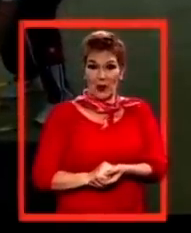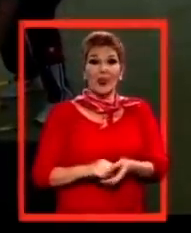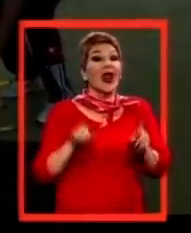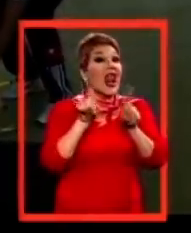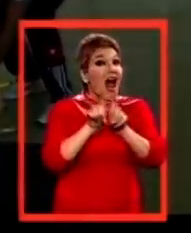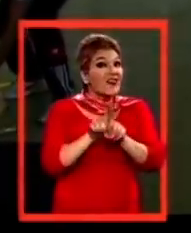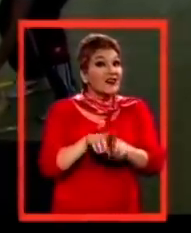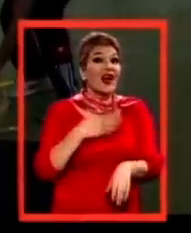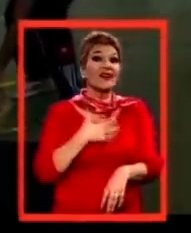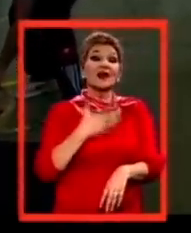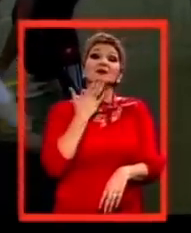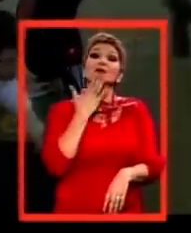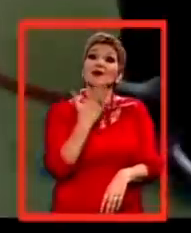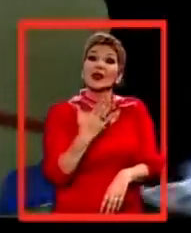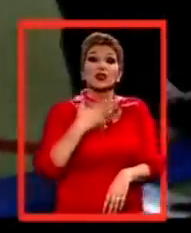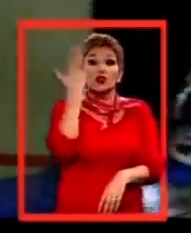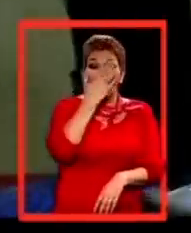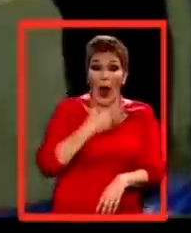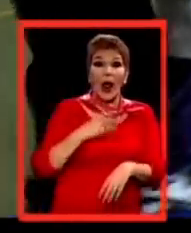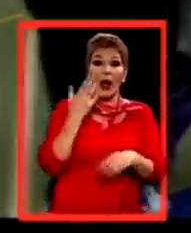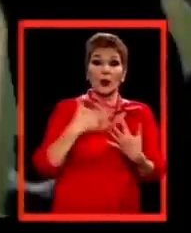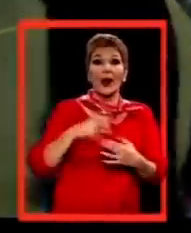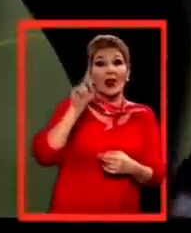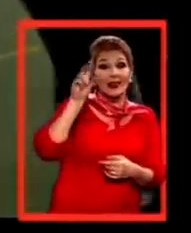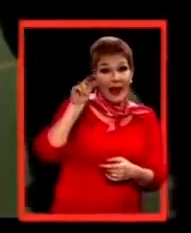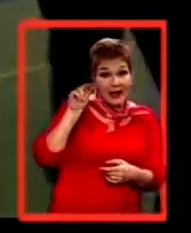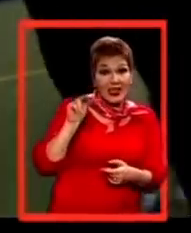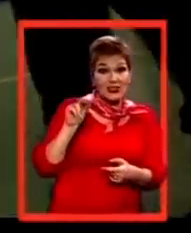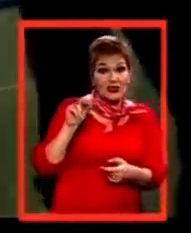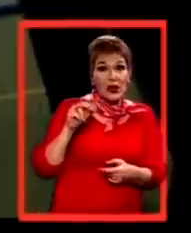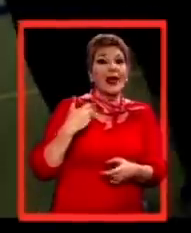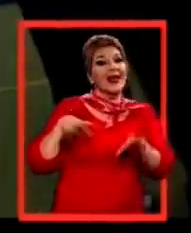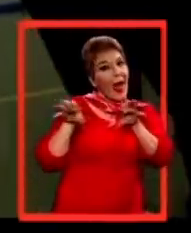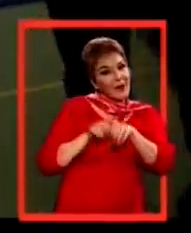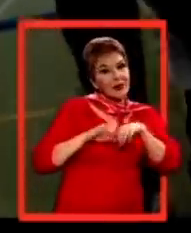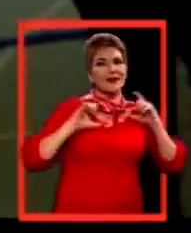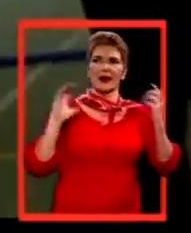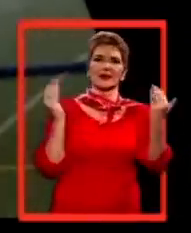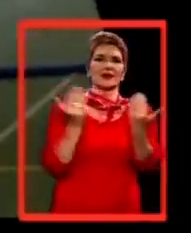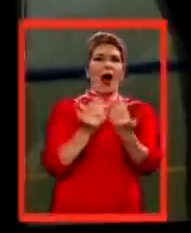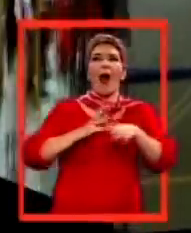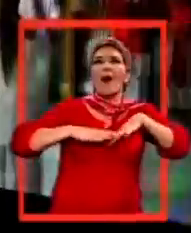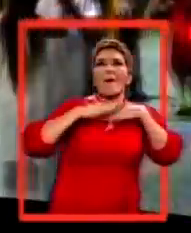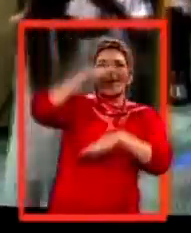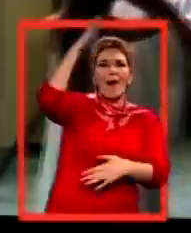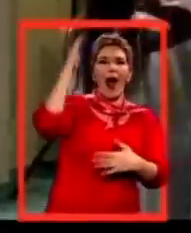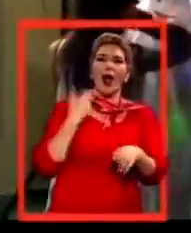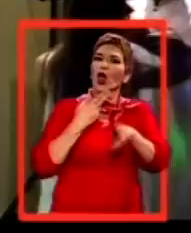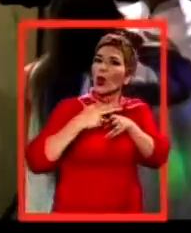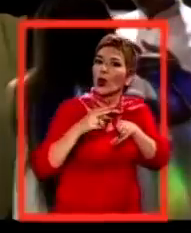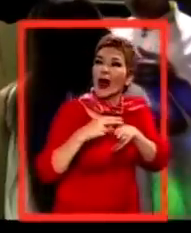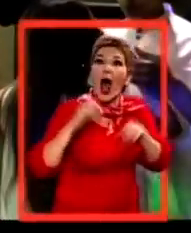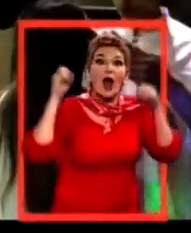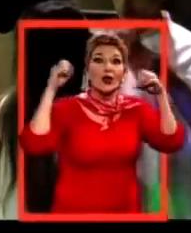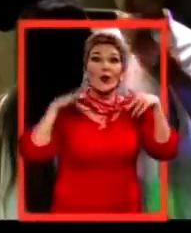pentru școala numărul 30, care ne-a pus acea frumoasă sală la dispoziție, mare, luminoasă, curată,